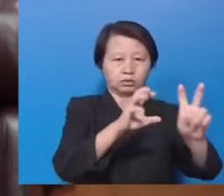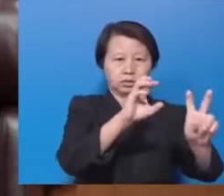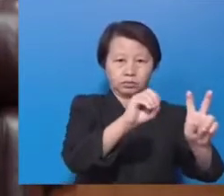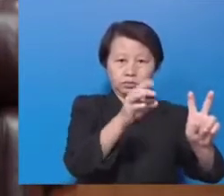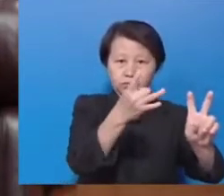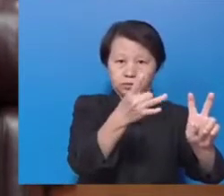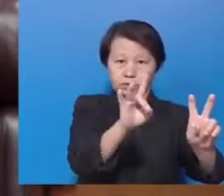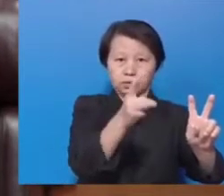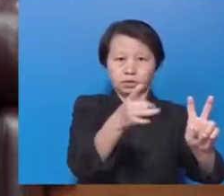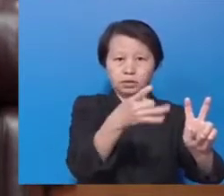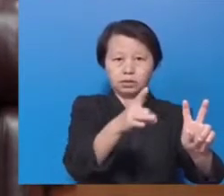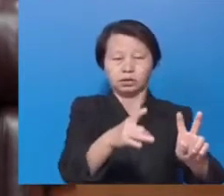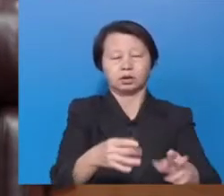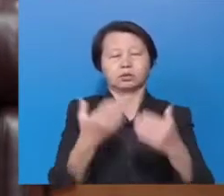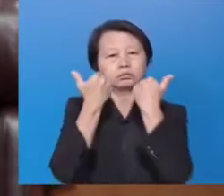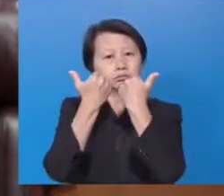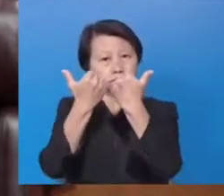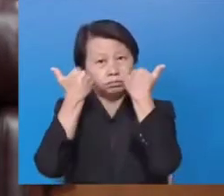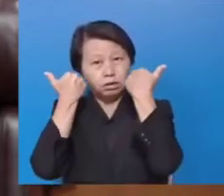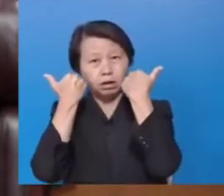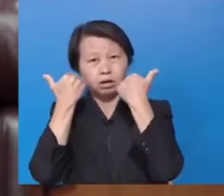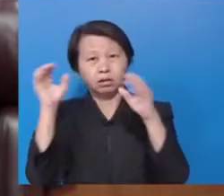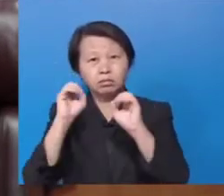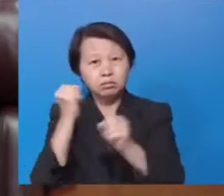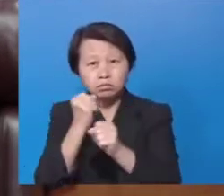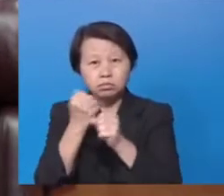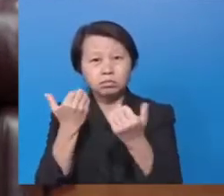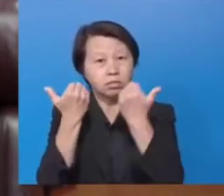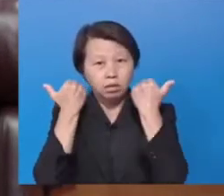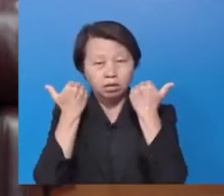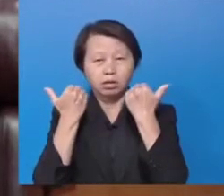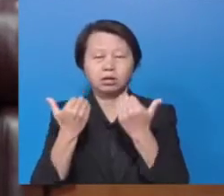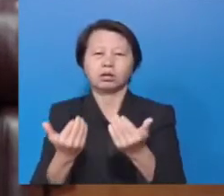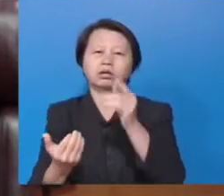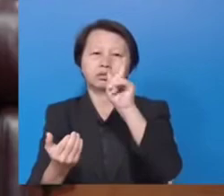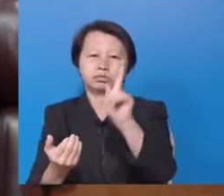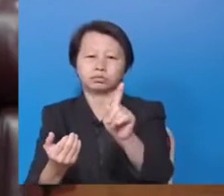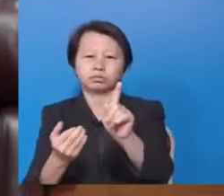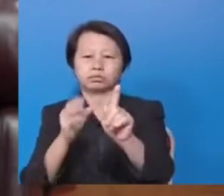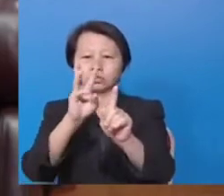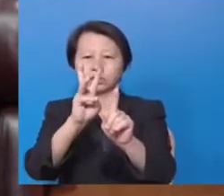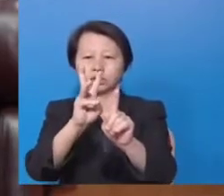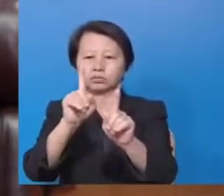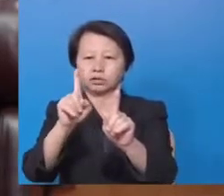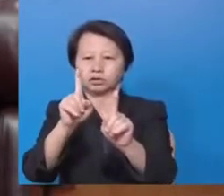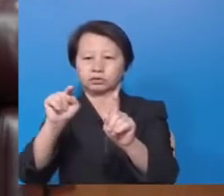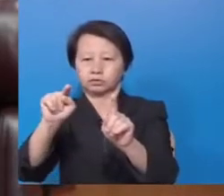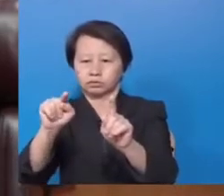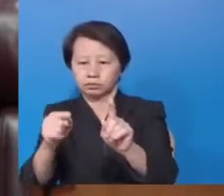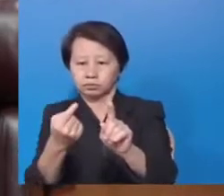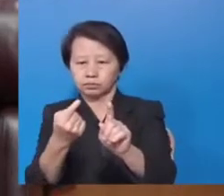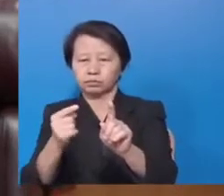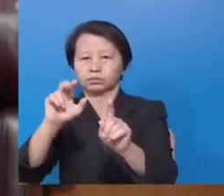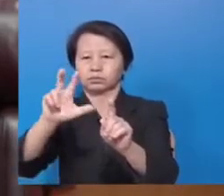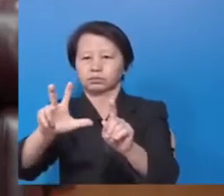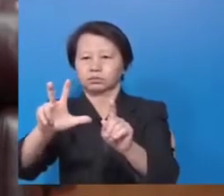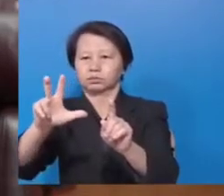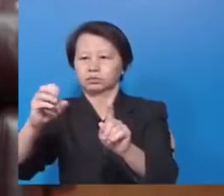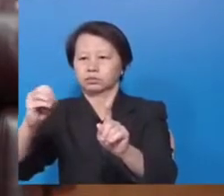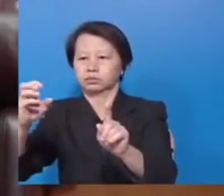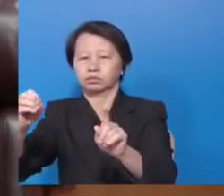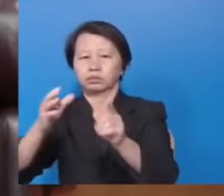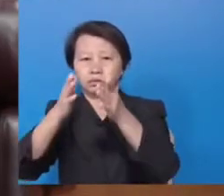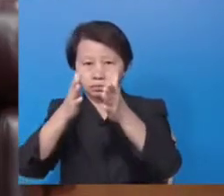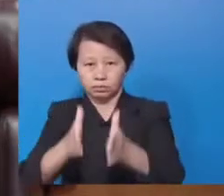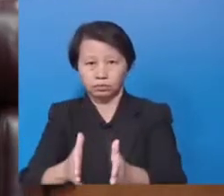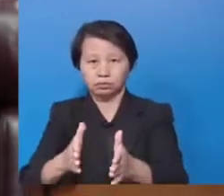2018 jumlah pengangguran siswazah adalah seramai 161000 300